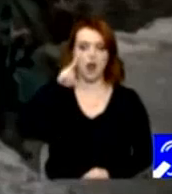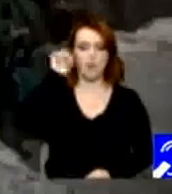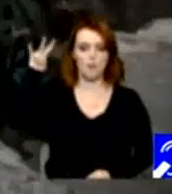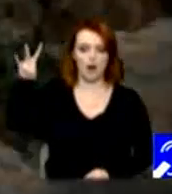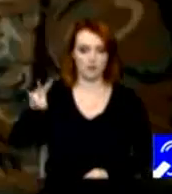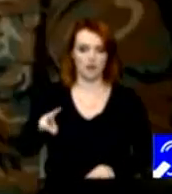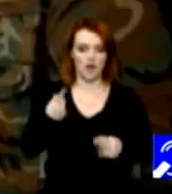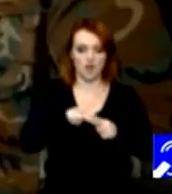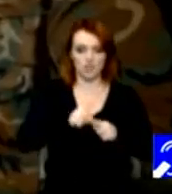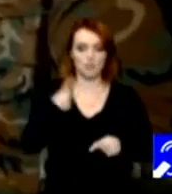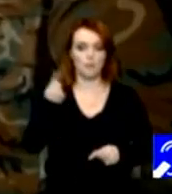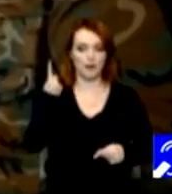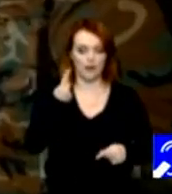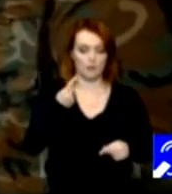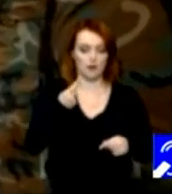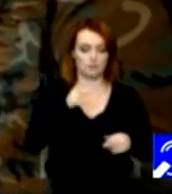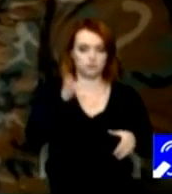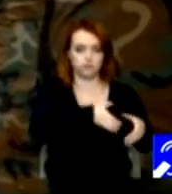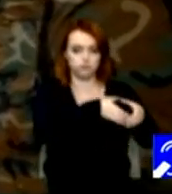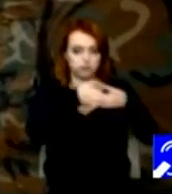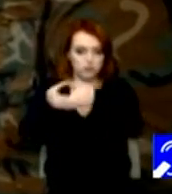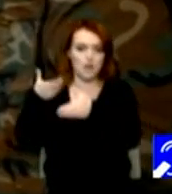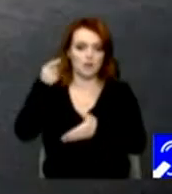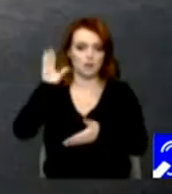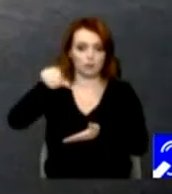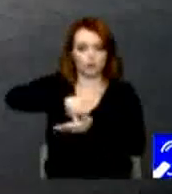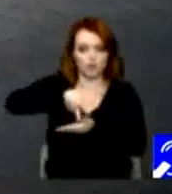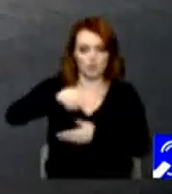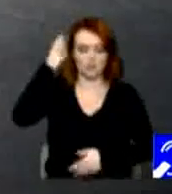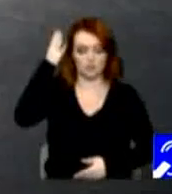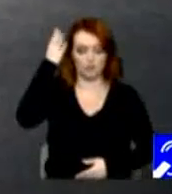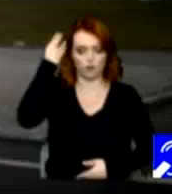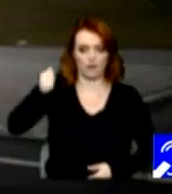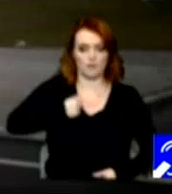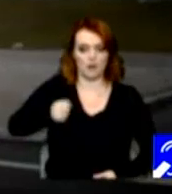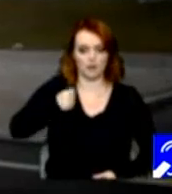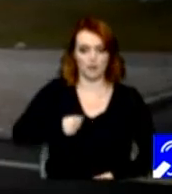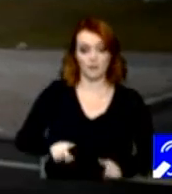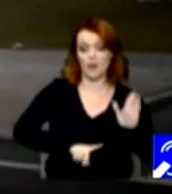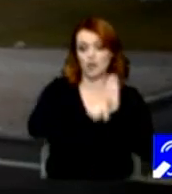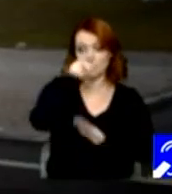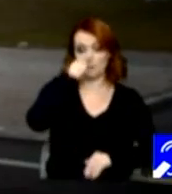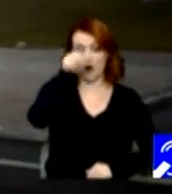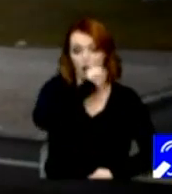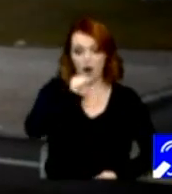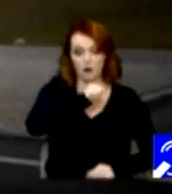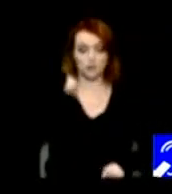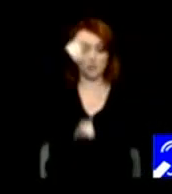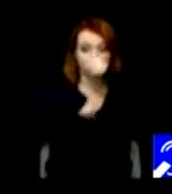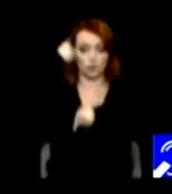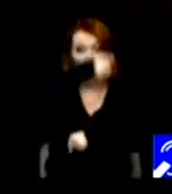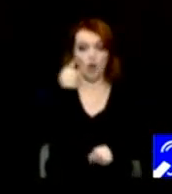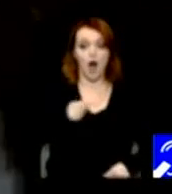aceasta este prima operațiune o nu la care vor participa și Militari din Republica Moldova începând cu luna august a anului viitor